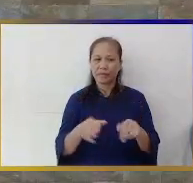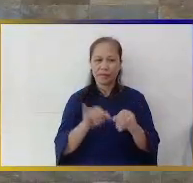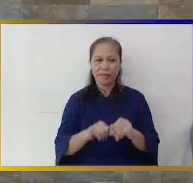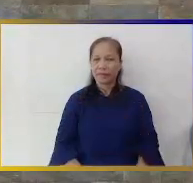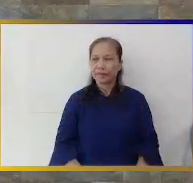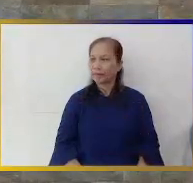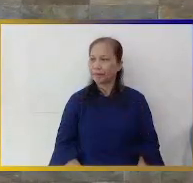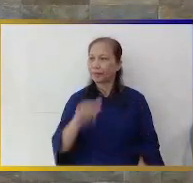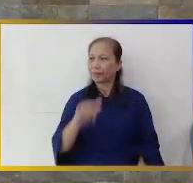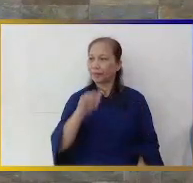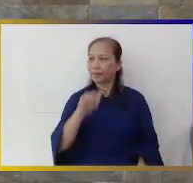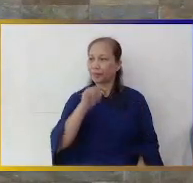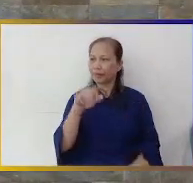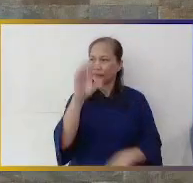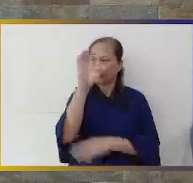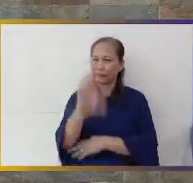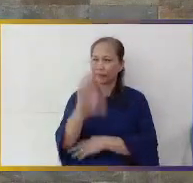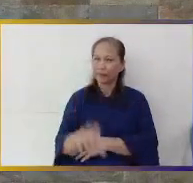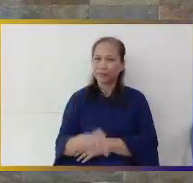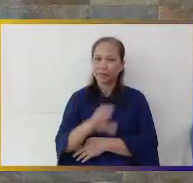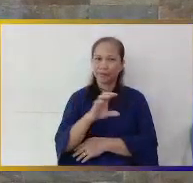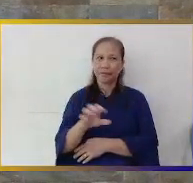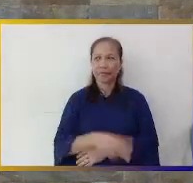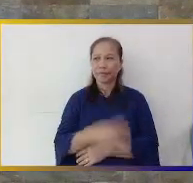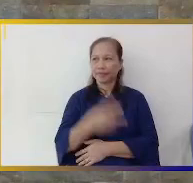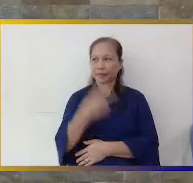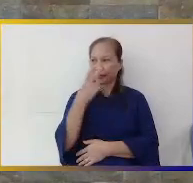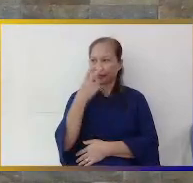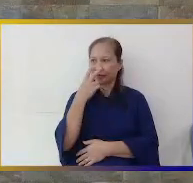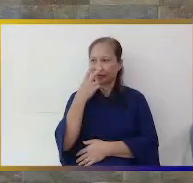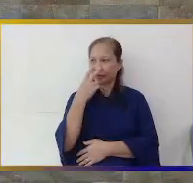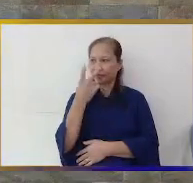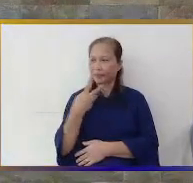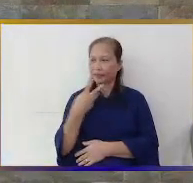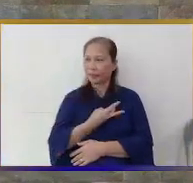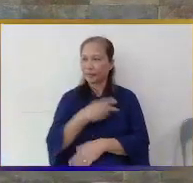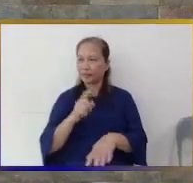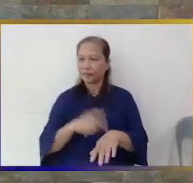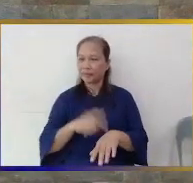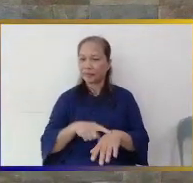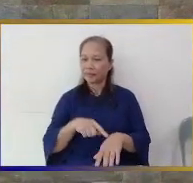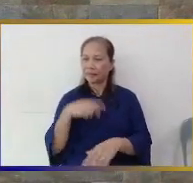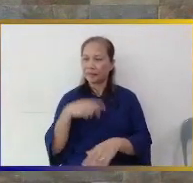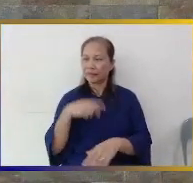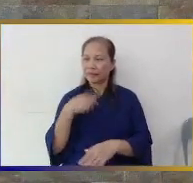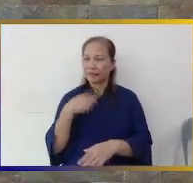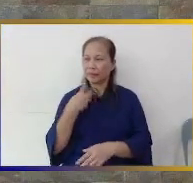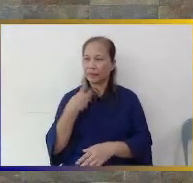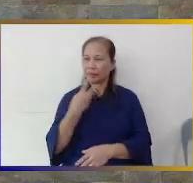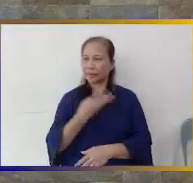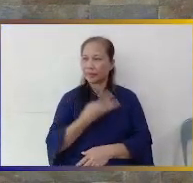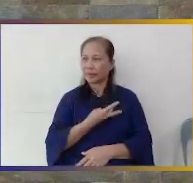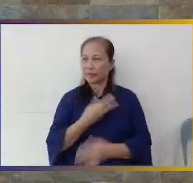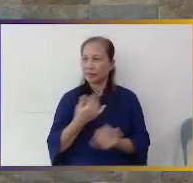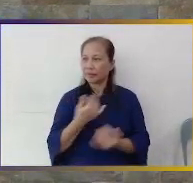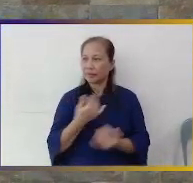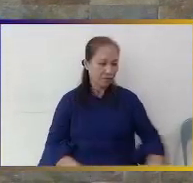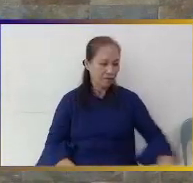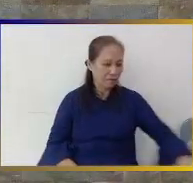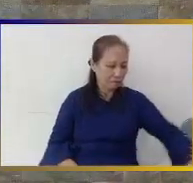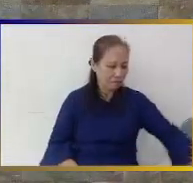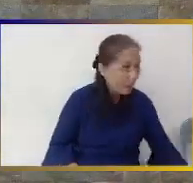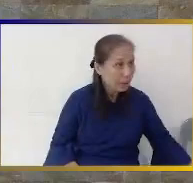natin nakuha niyo po kaya Makikita niyo po sa panahon po natin ngayon ah sa panahon po natin ngayon